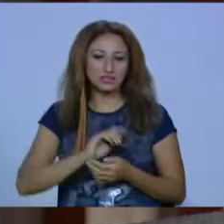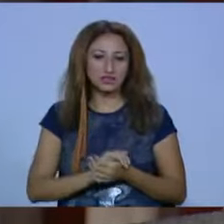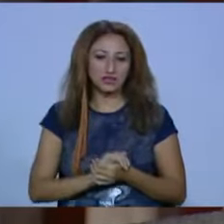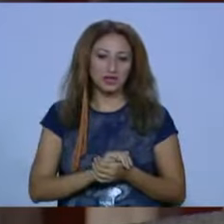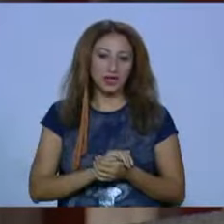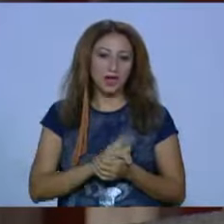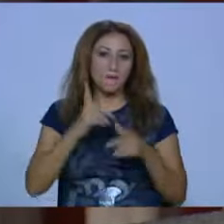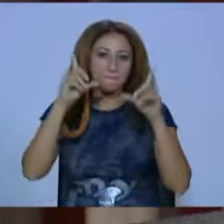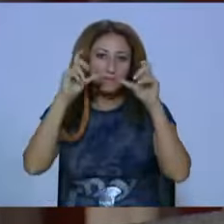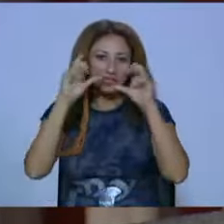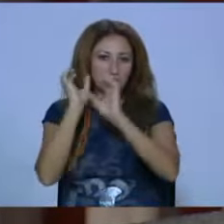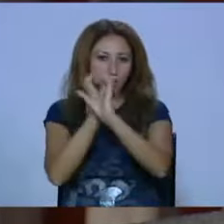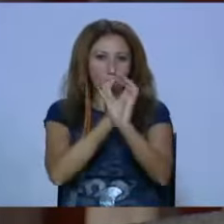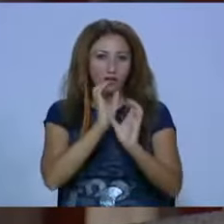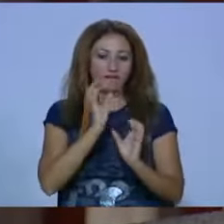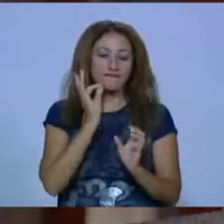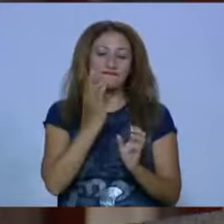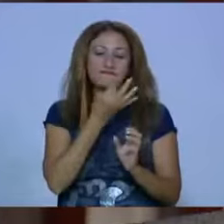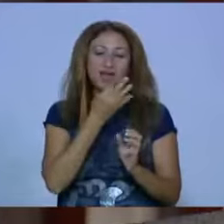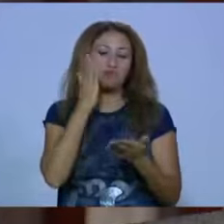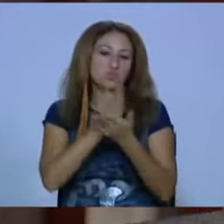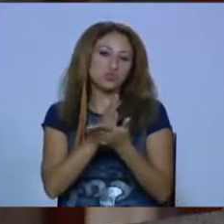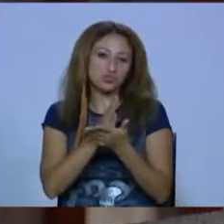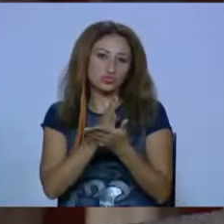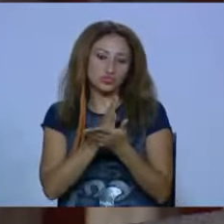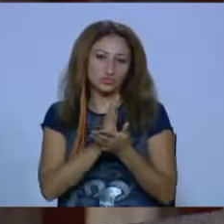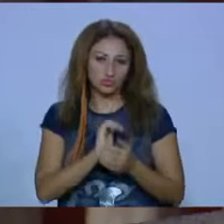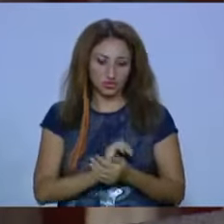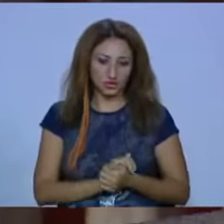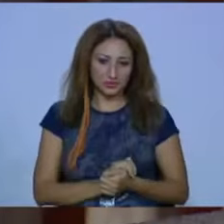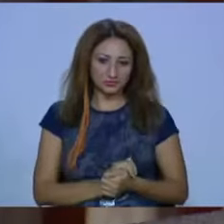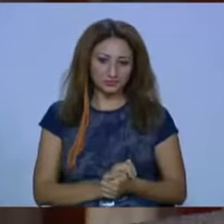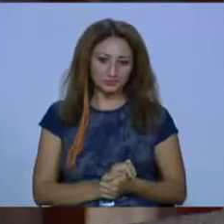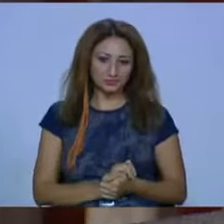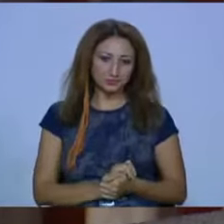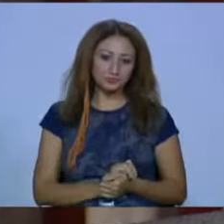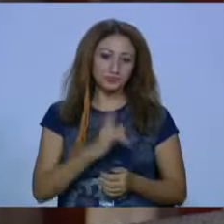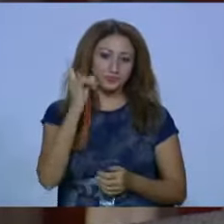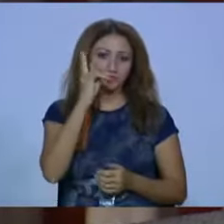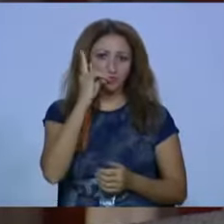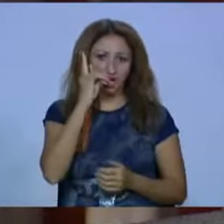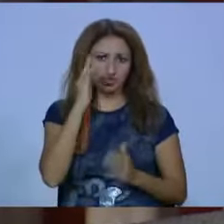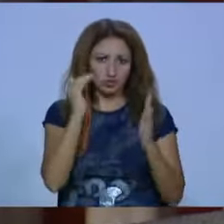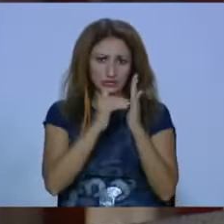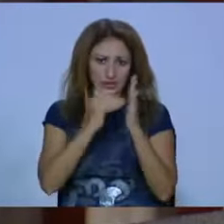الفيلم بتاعه اللي هو مكملش عربي تعريفة، فكان